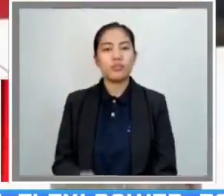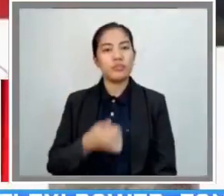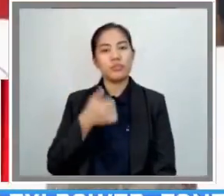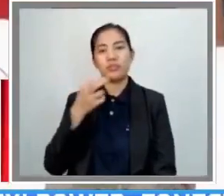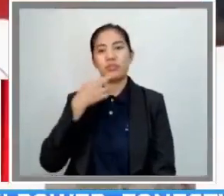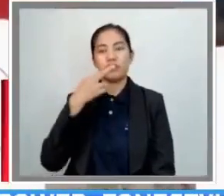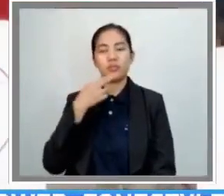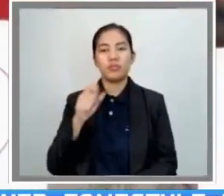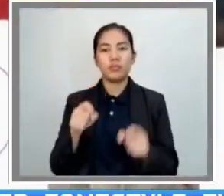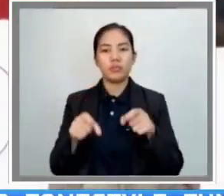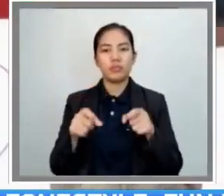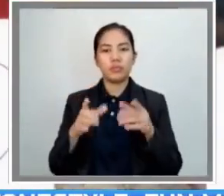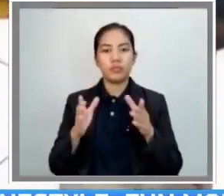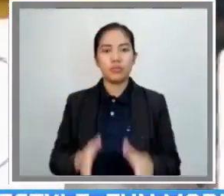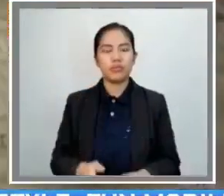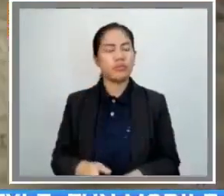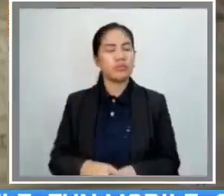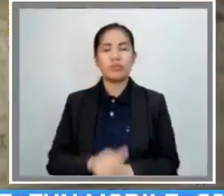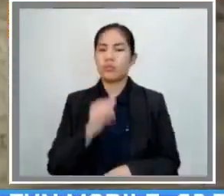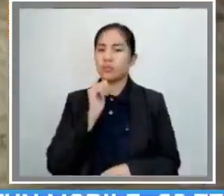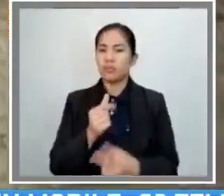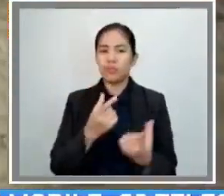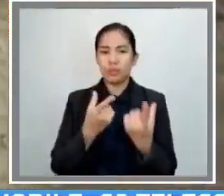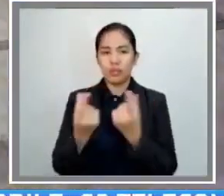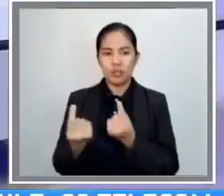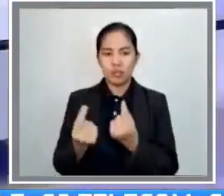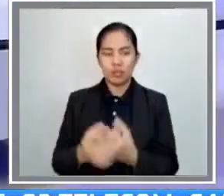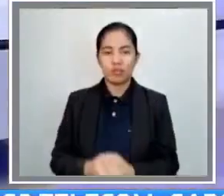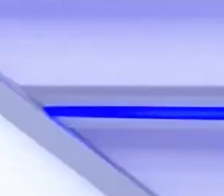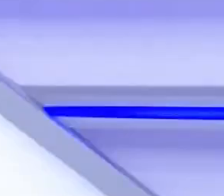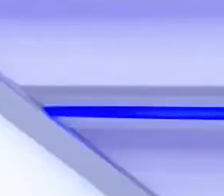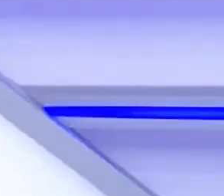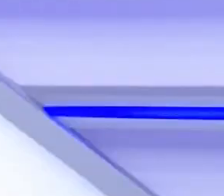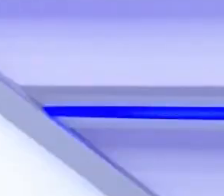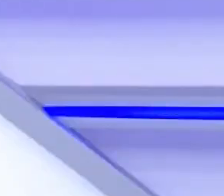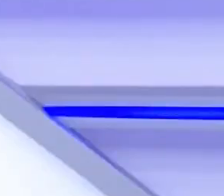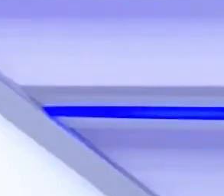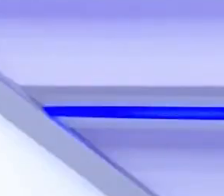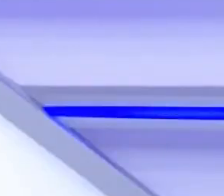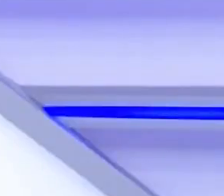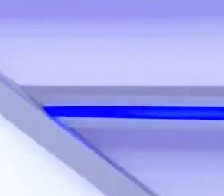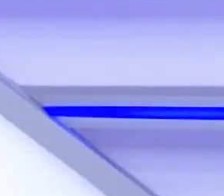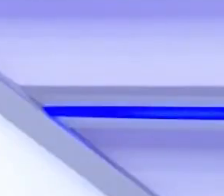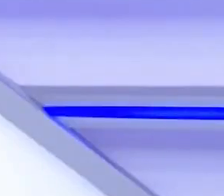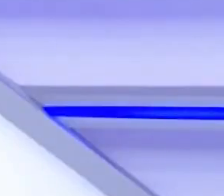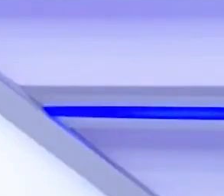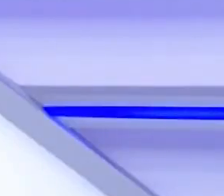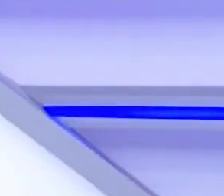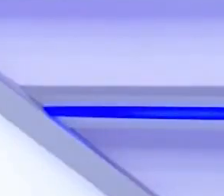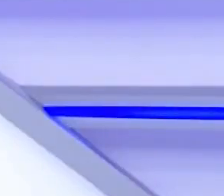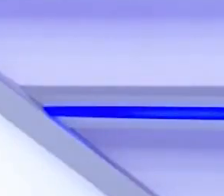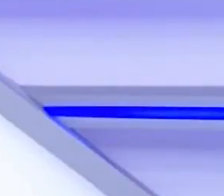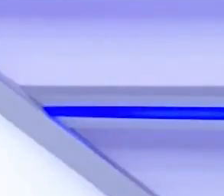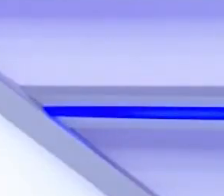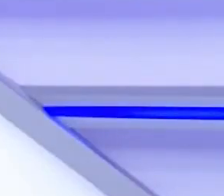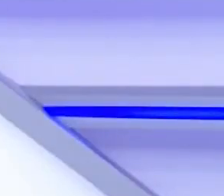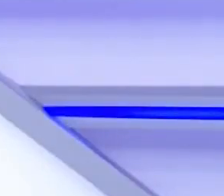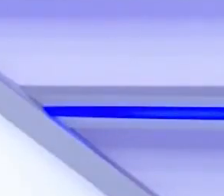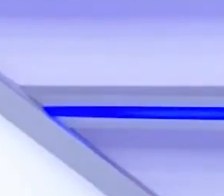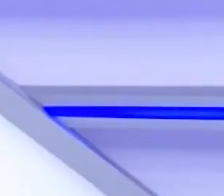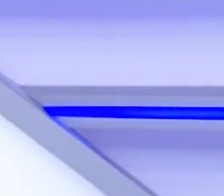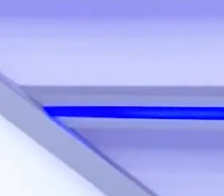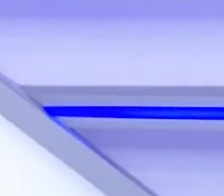nila yon ginagawa. May aamin ba? Nandoon na, na. Diba? Balita ko, may tututukan kayo tuwing 11 AM sa